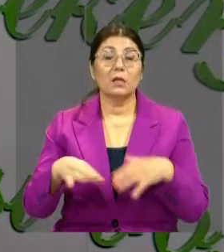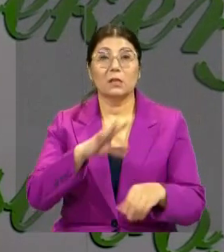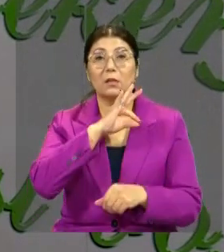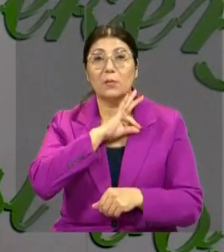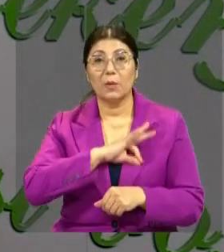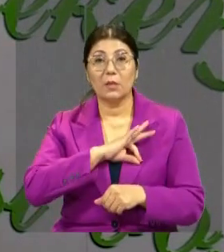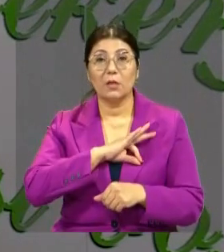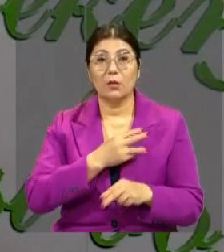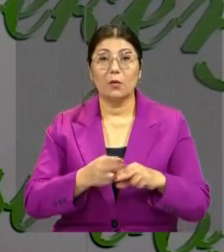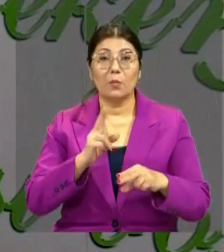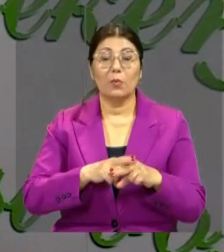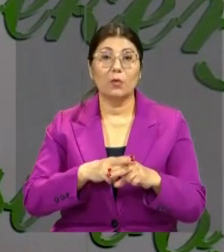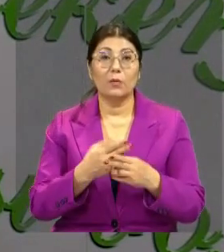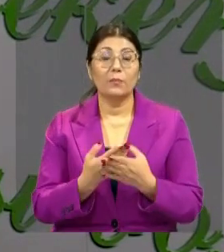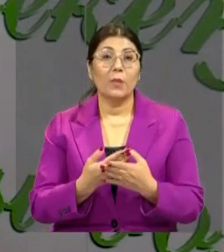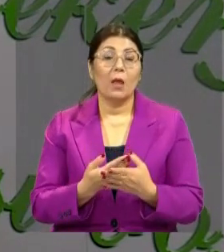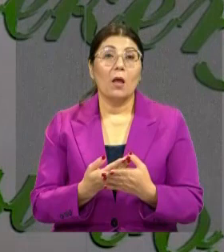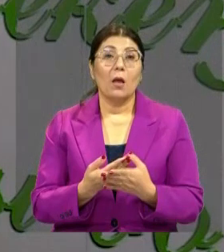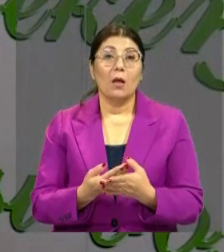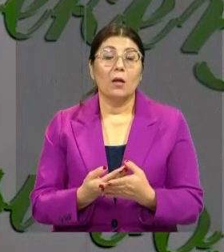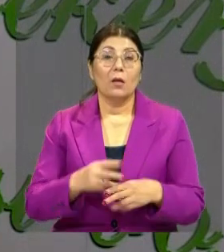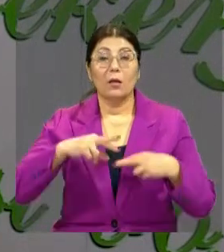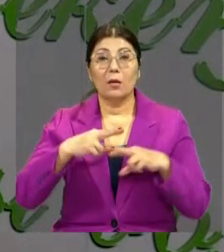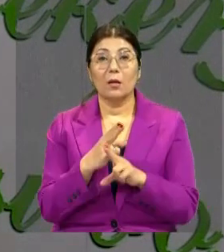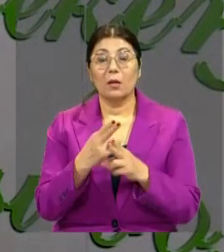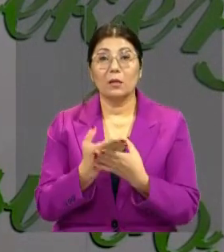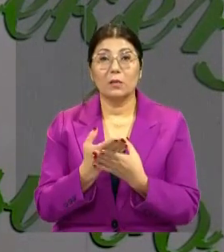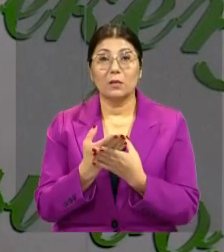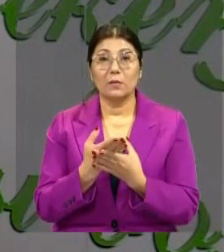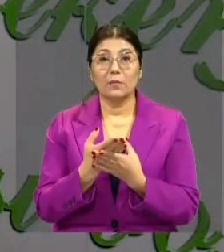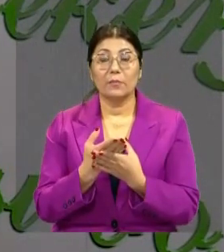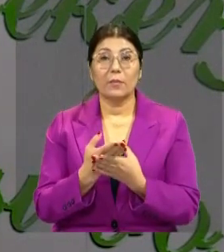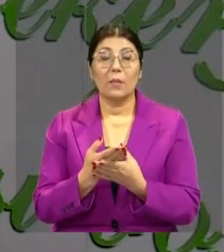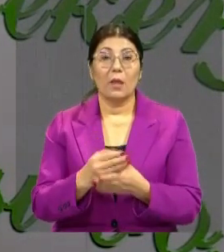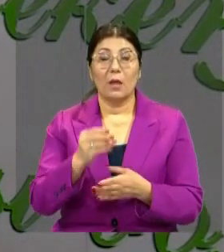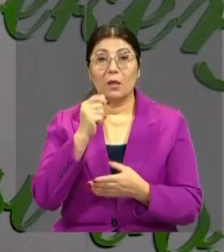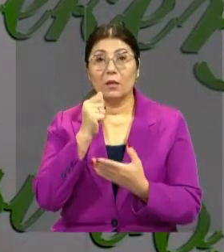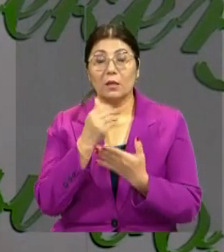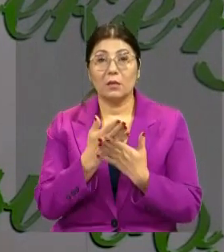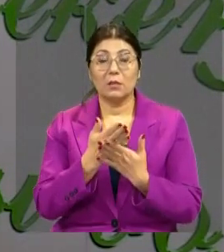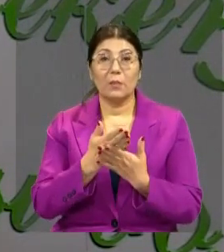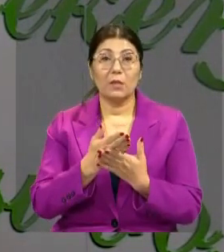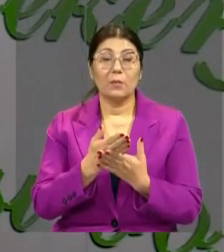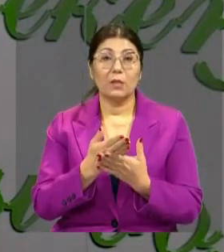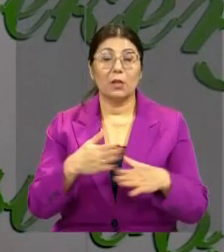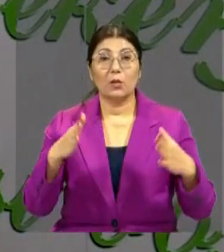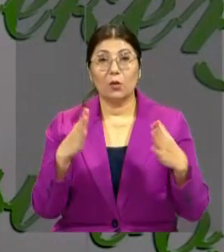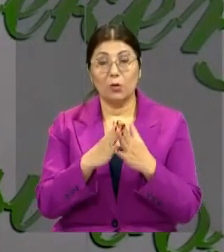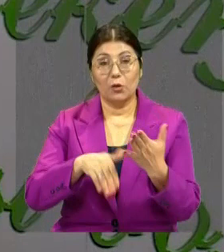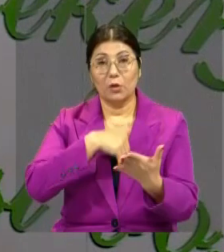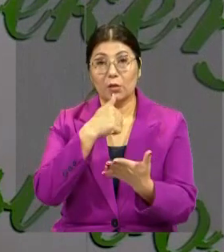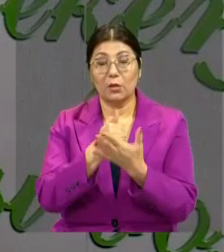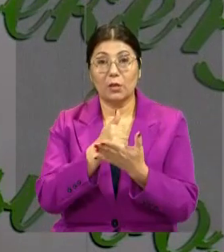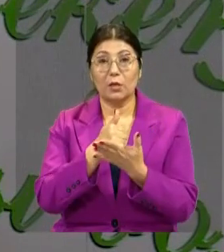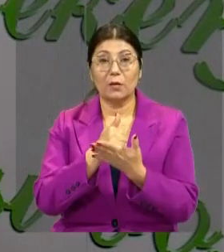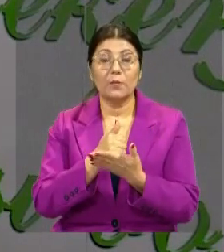әлімжеттік жасау, бұл әрине ер азаматқа жат дүние. Сондықтан ер азамат негізі отағасы дейміз отбасының.